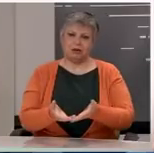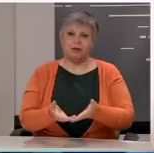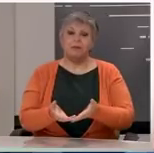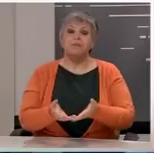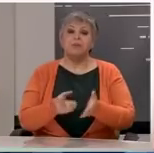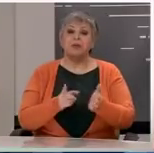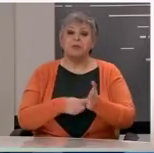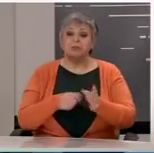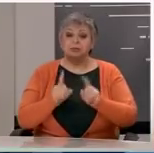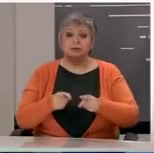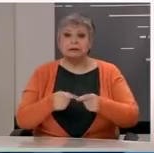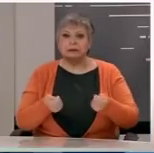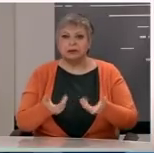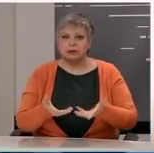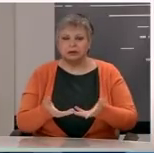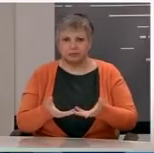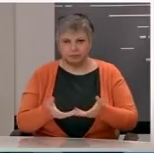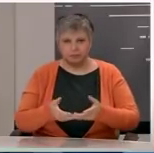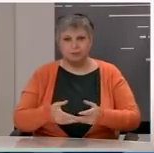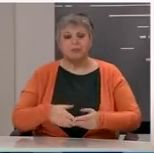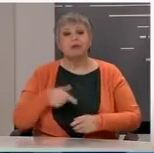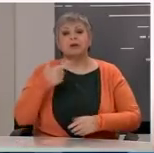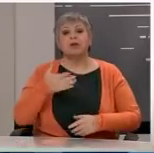Κυρίες και κύριοι συνάδελφοι,